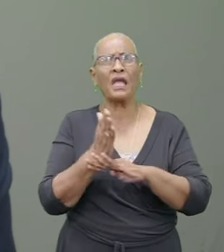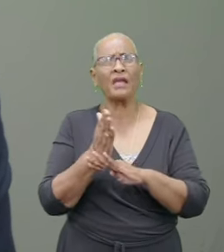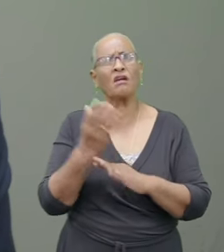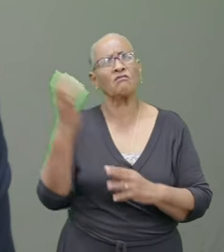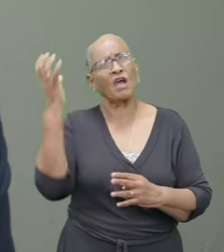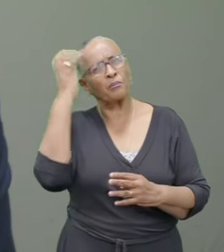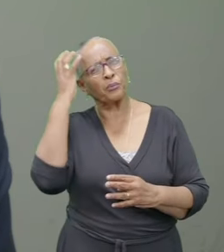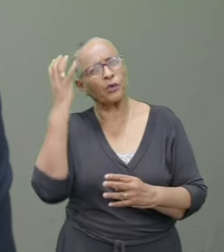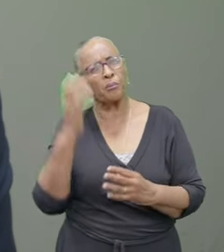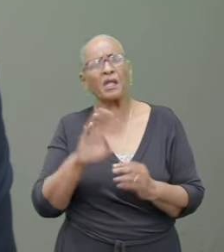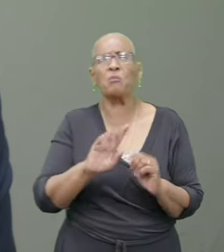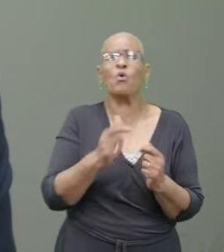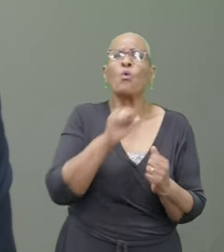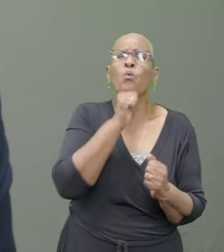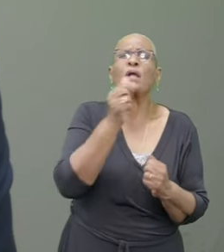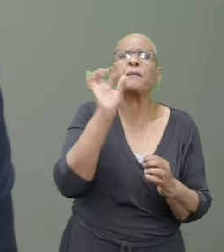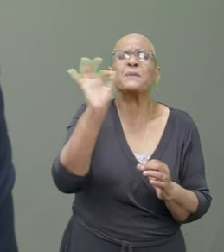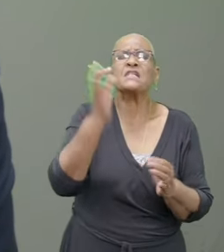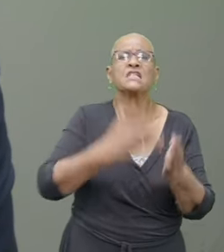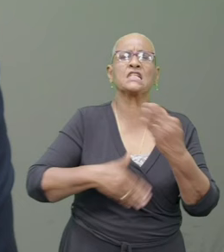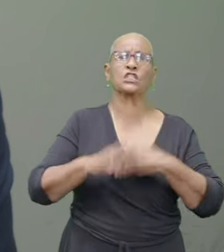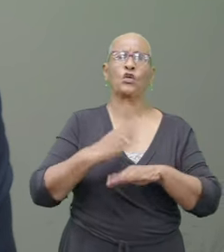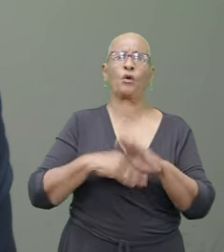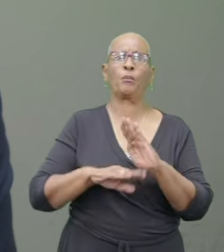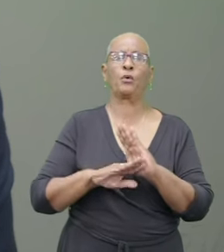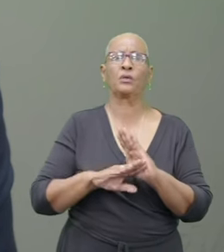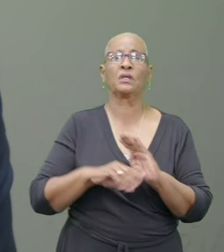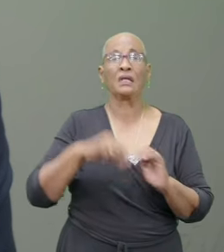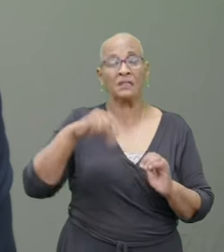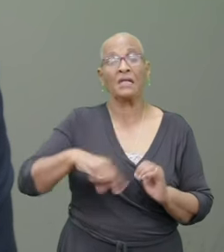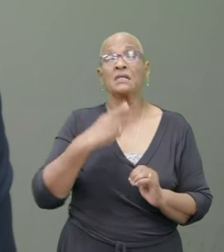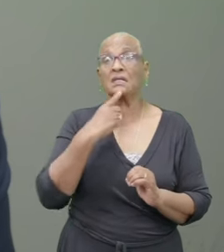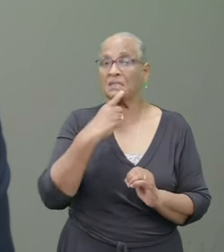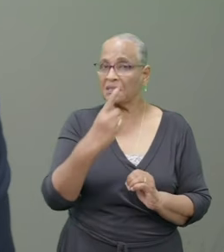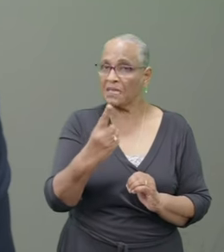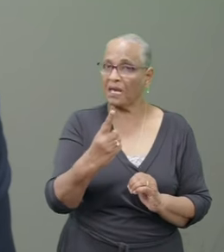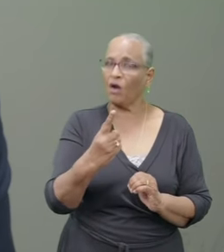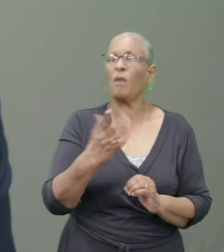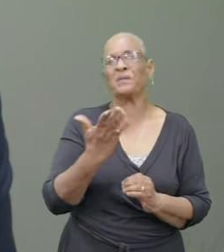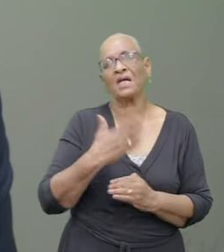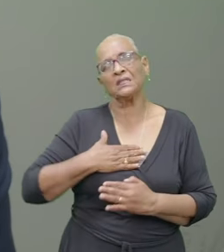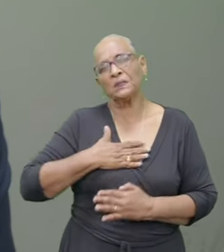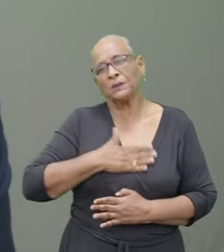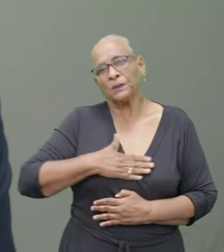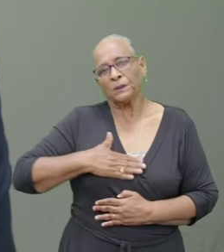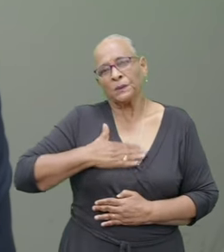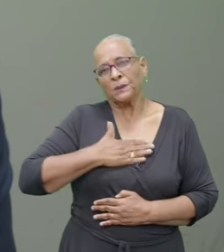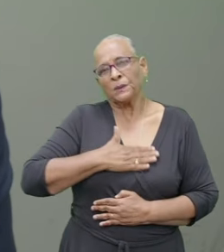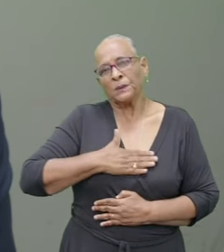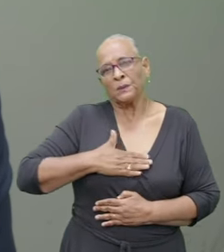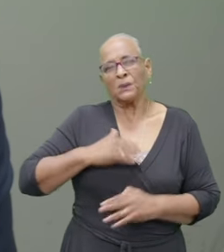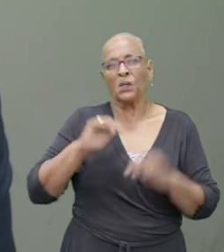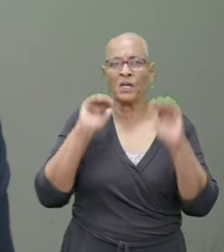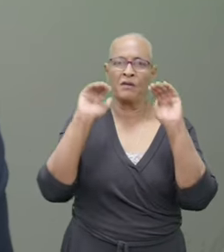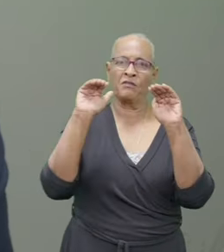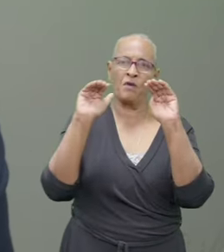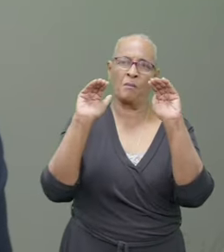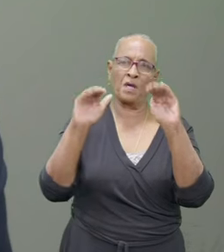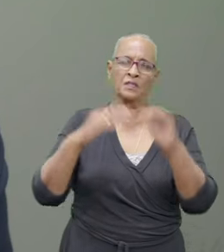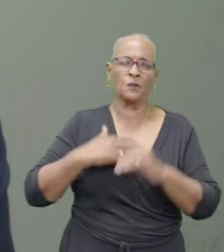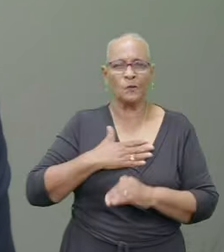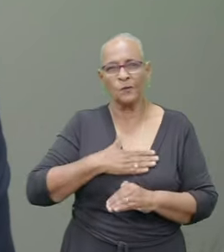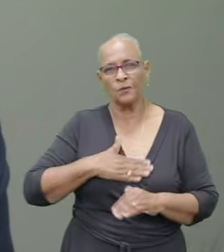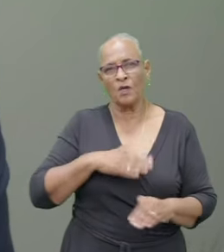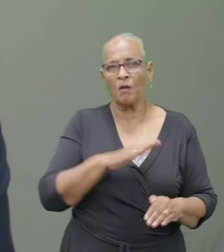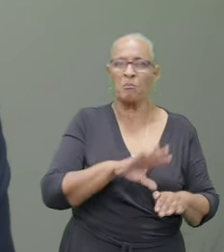dat wij voor dit moment daarmee willen volstaan, omdat het om gevoelige informatie gaat die ook nog met de kinderartsen